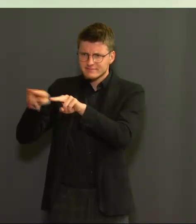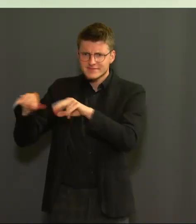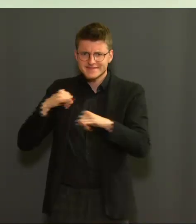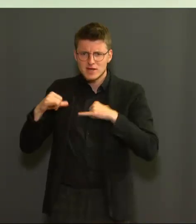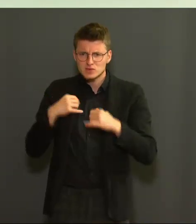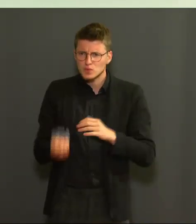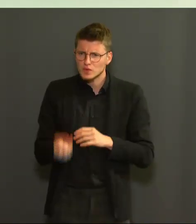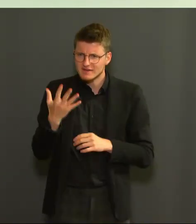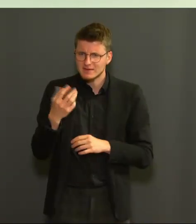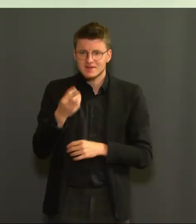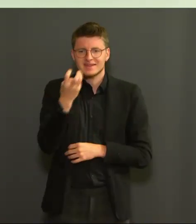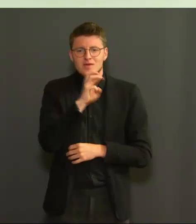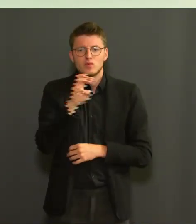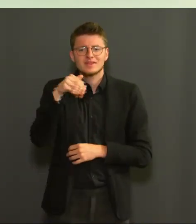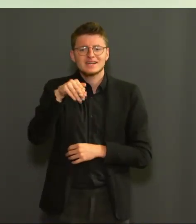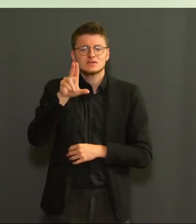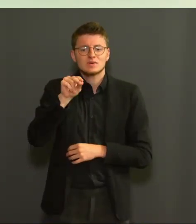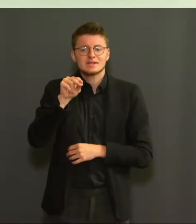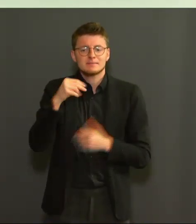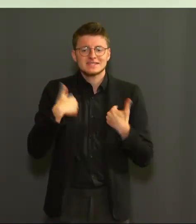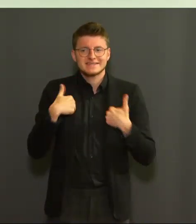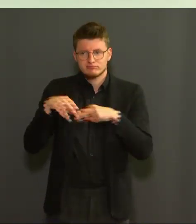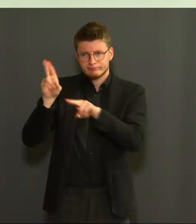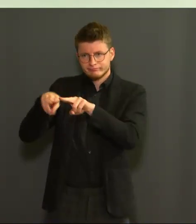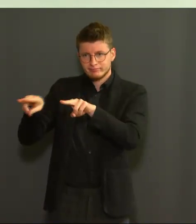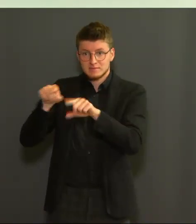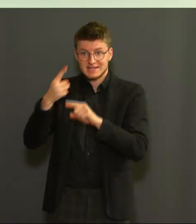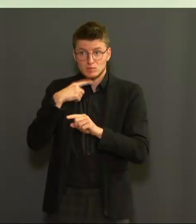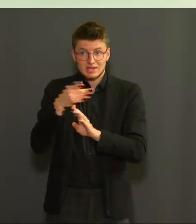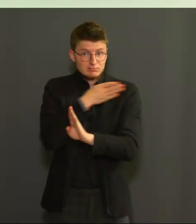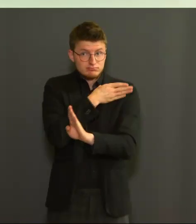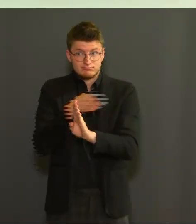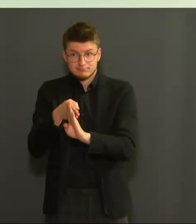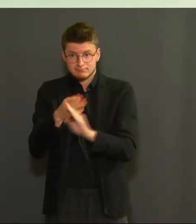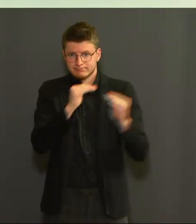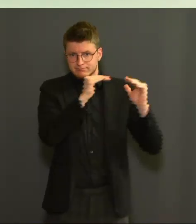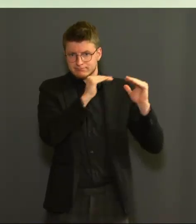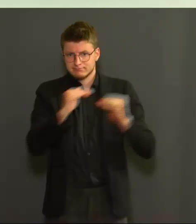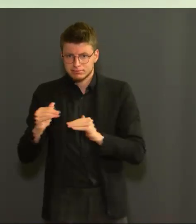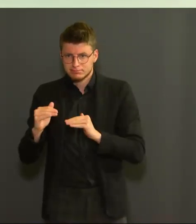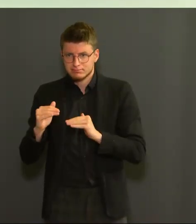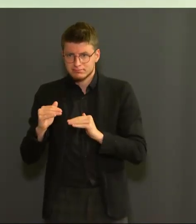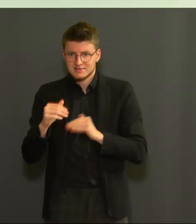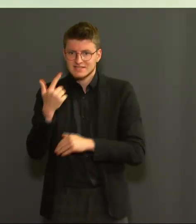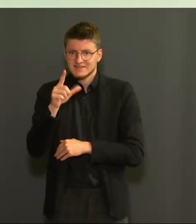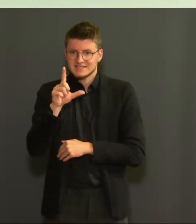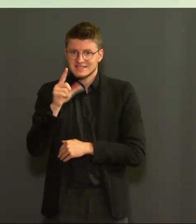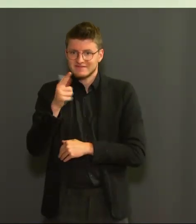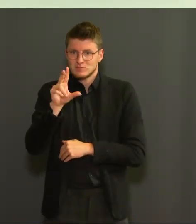minder dan de week ervoor. 143 patiënten liggen op intensieve zorgen En dat zijn